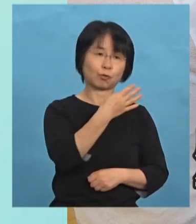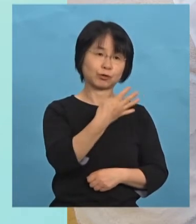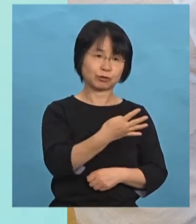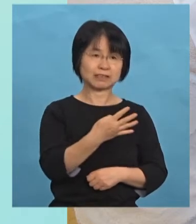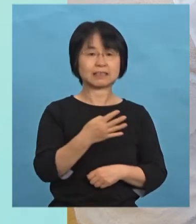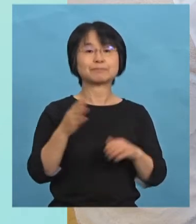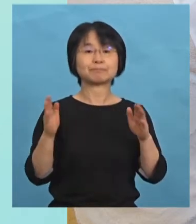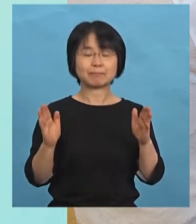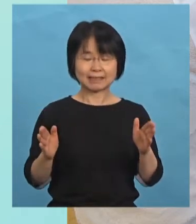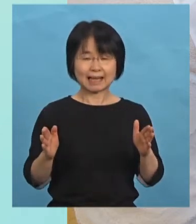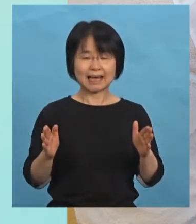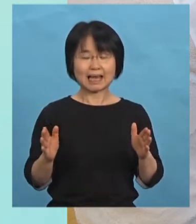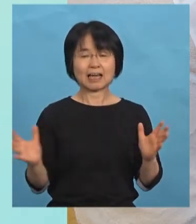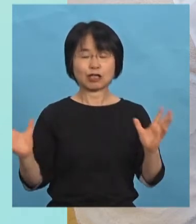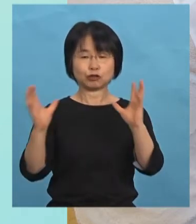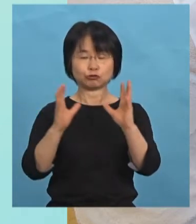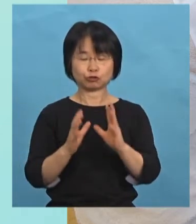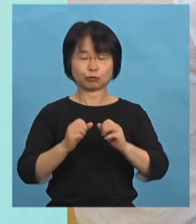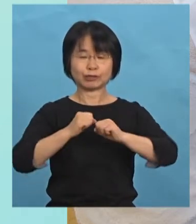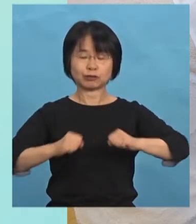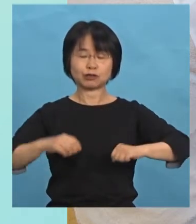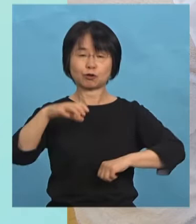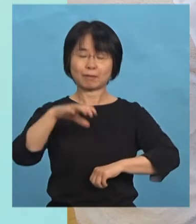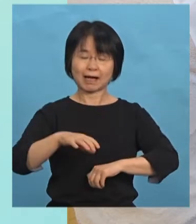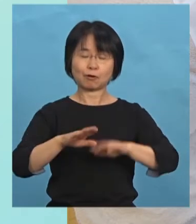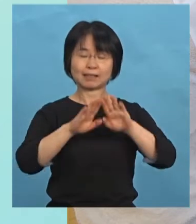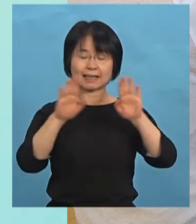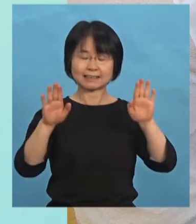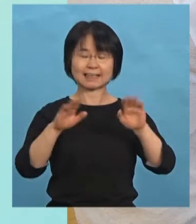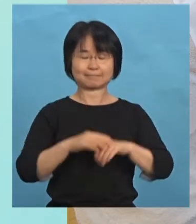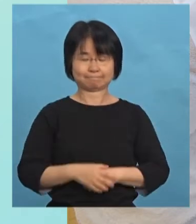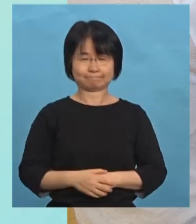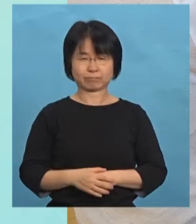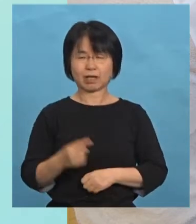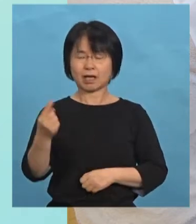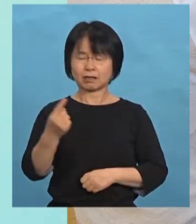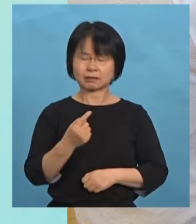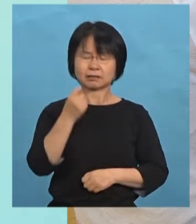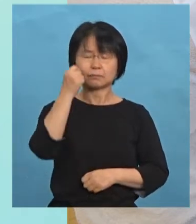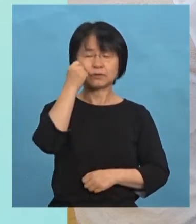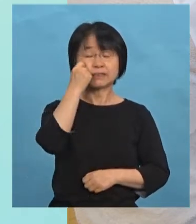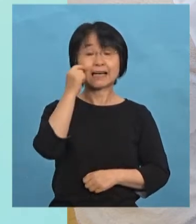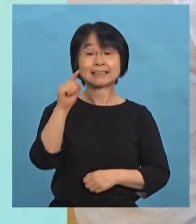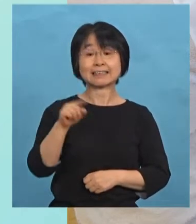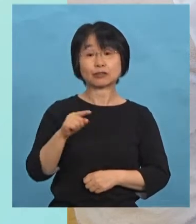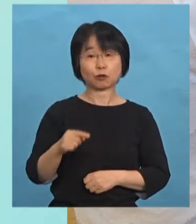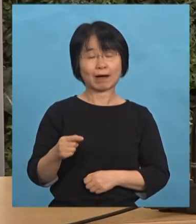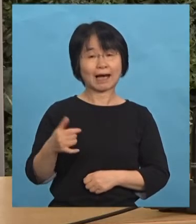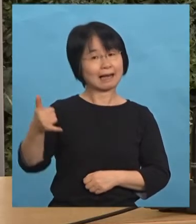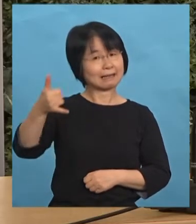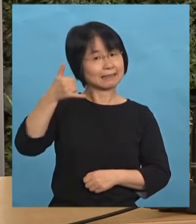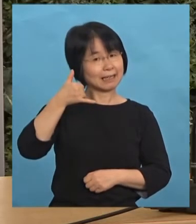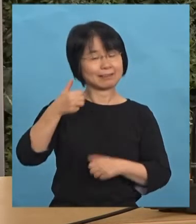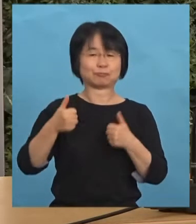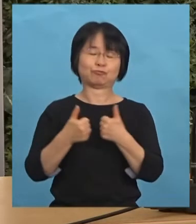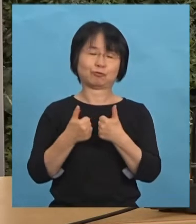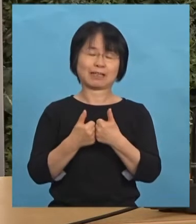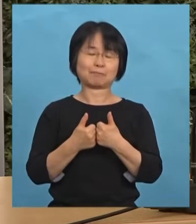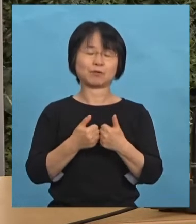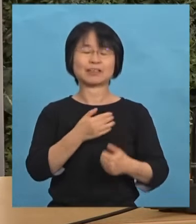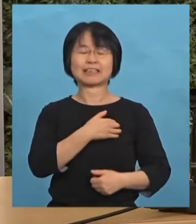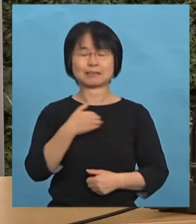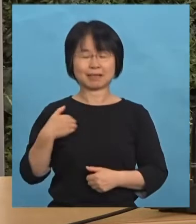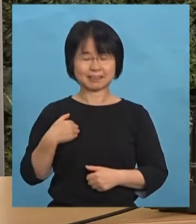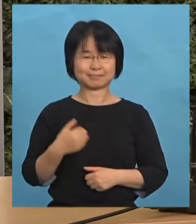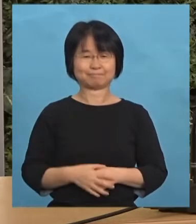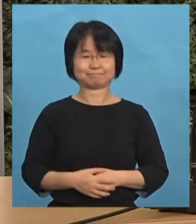。 はい、 集いの広場に来られない方は電話でのご相談も受け付けています。お家に訪問させ